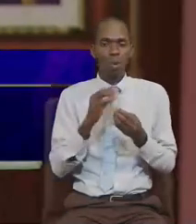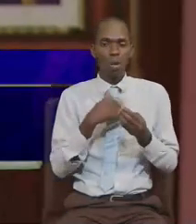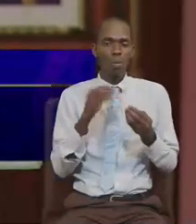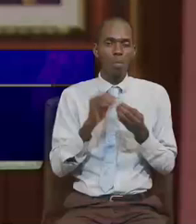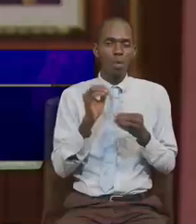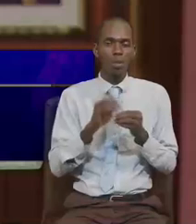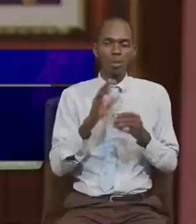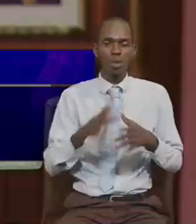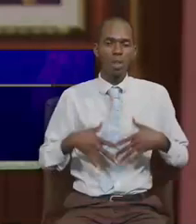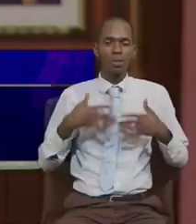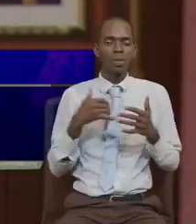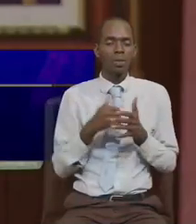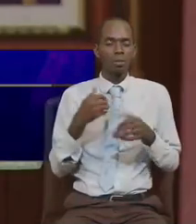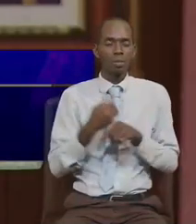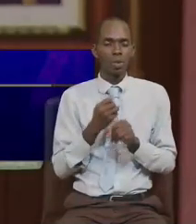rend fort.